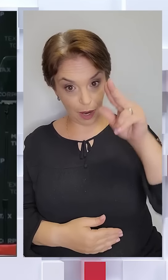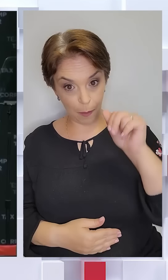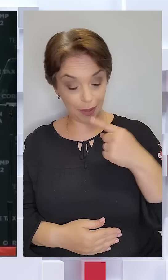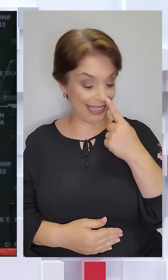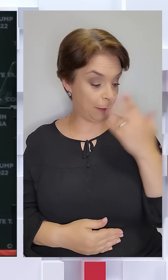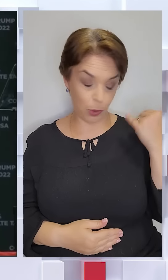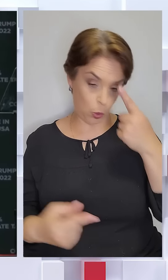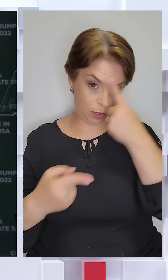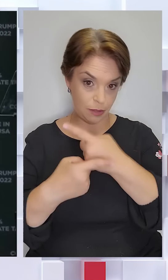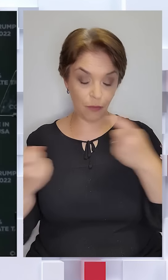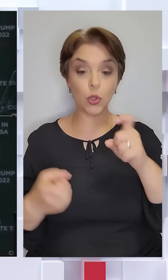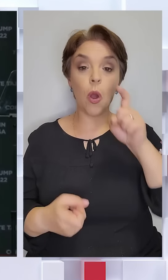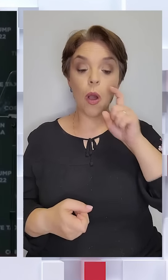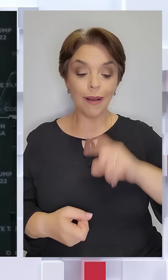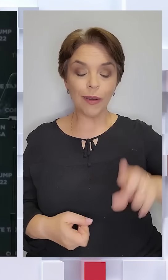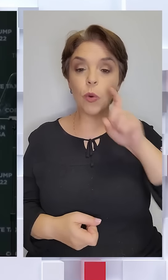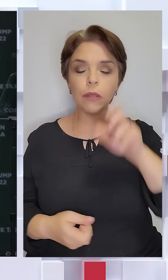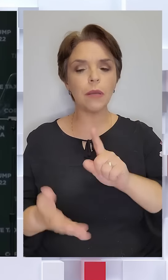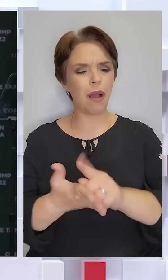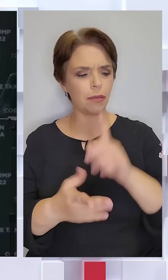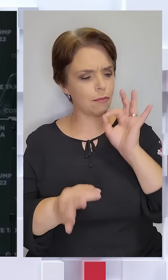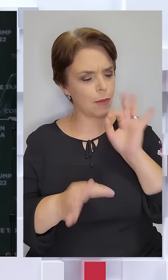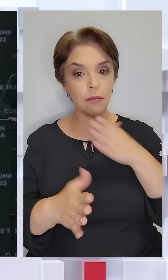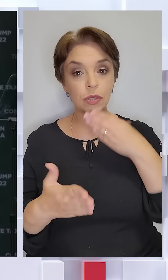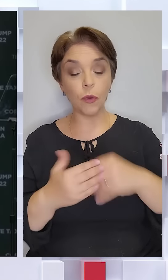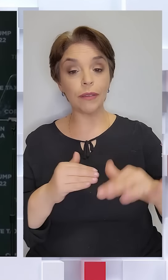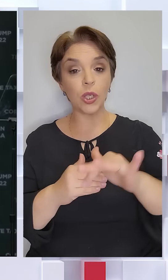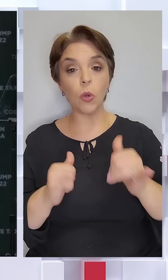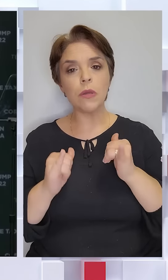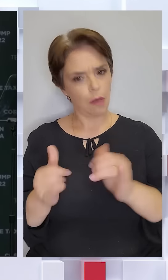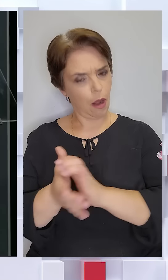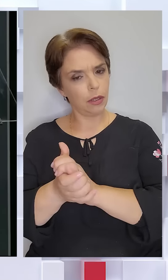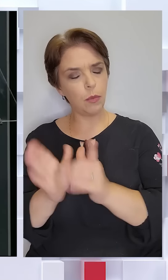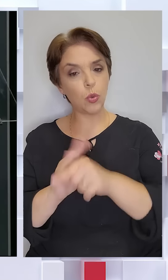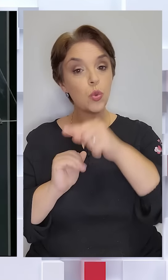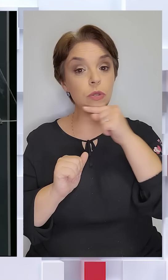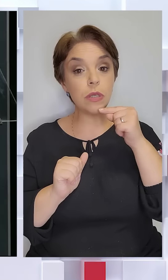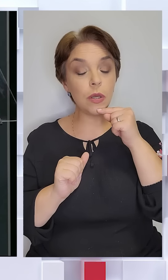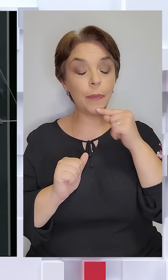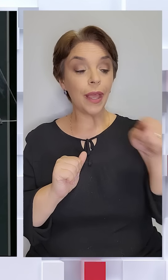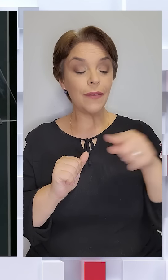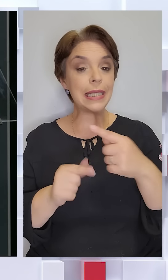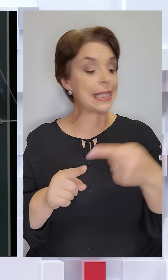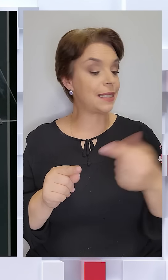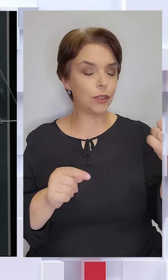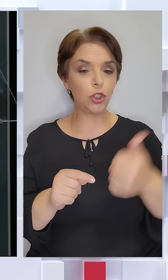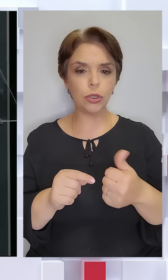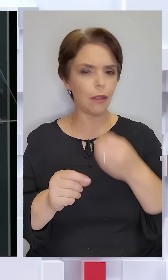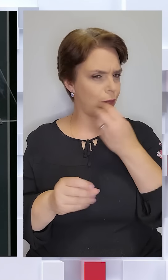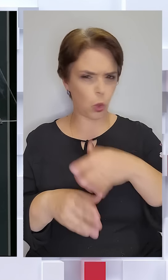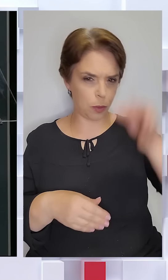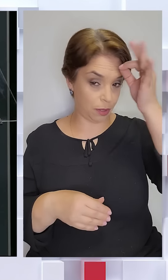який напередодні заявив, що Україна мала би пожертвувати своїми територіями заради миру з Росією. Він цілий тиждень